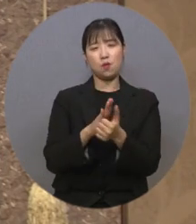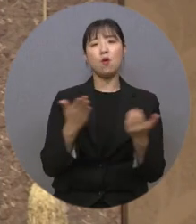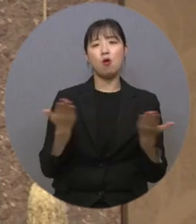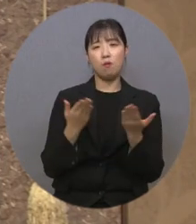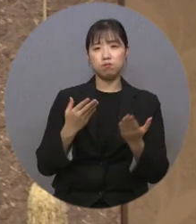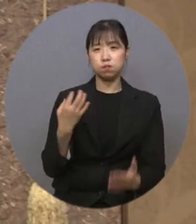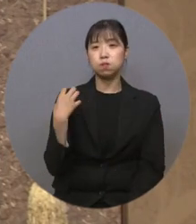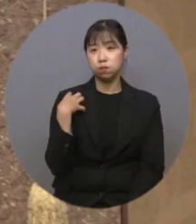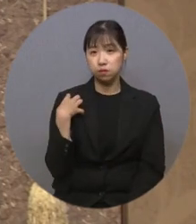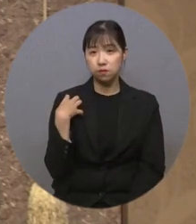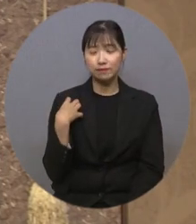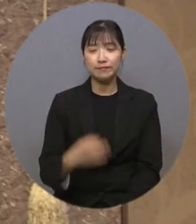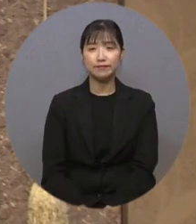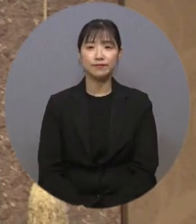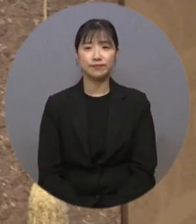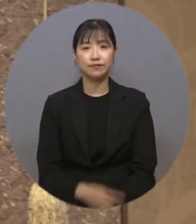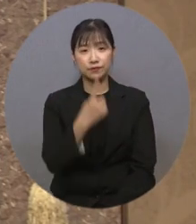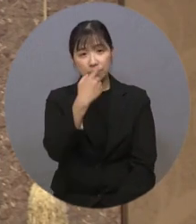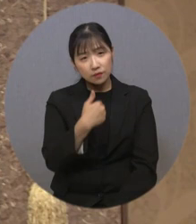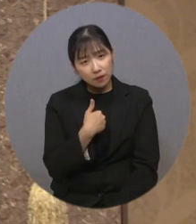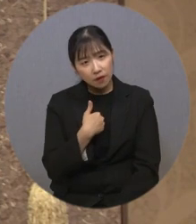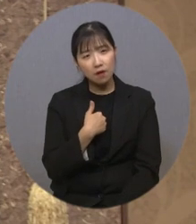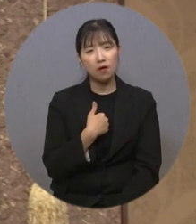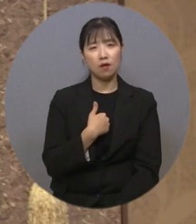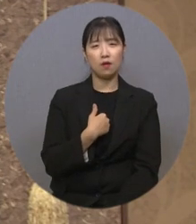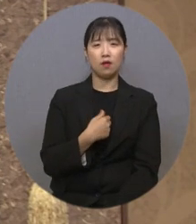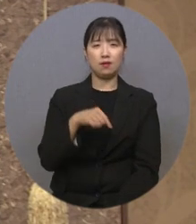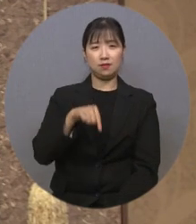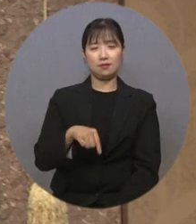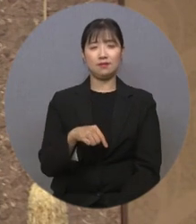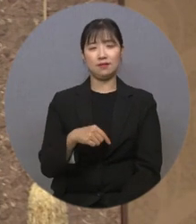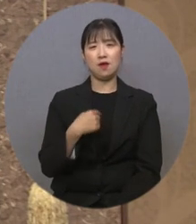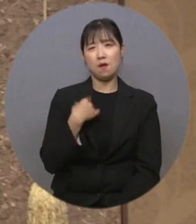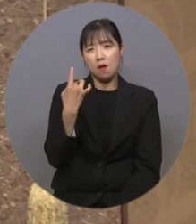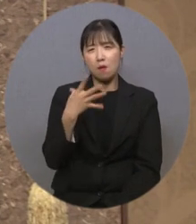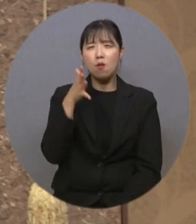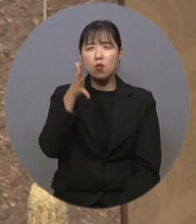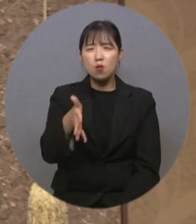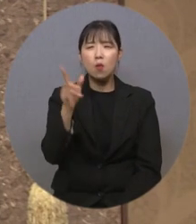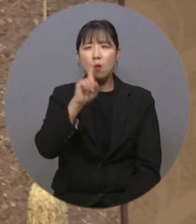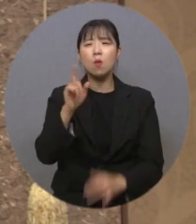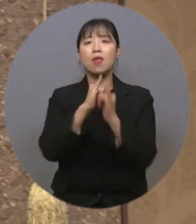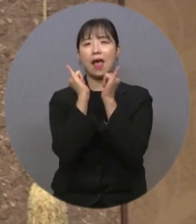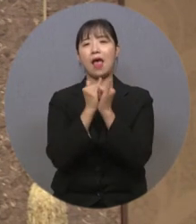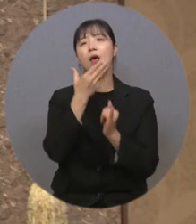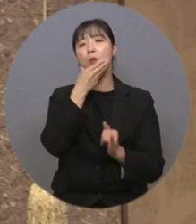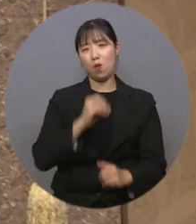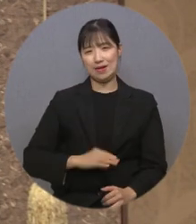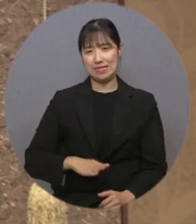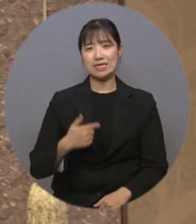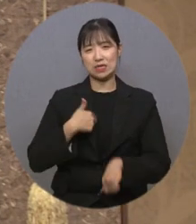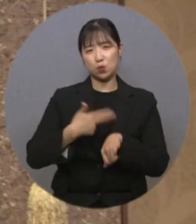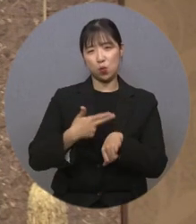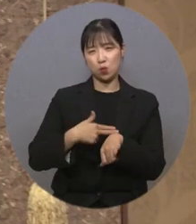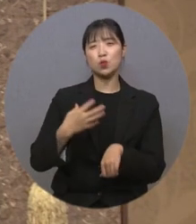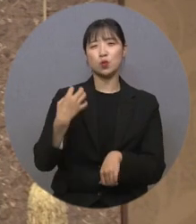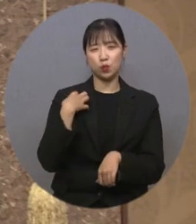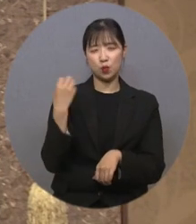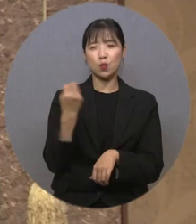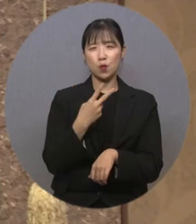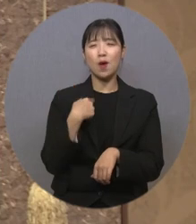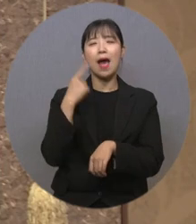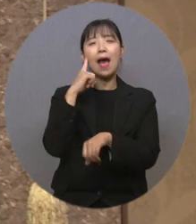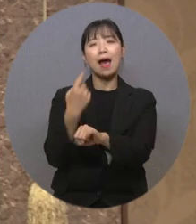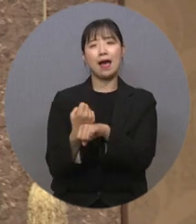업무를 하는 곳인데 네. 저도 이 나라 정부에 제가 이제 사회복지를 전공한 또 교수였고 또